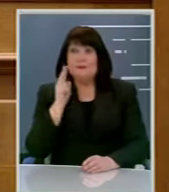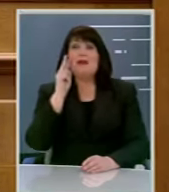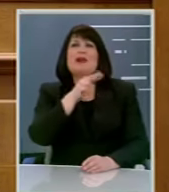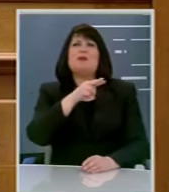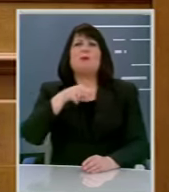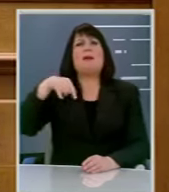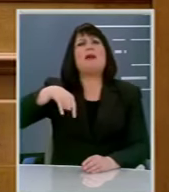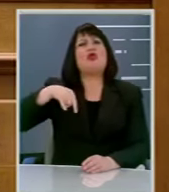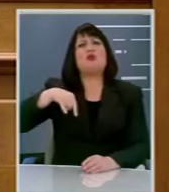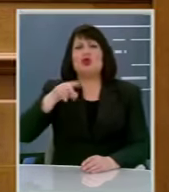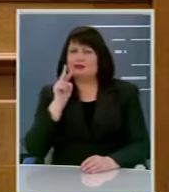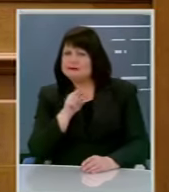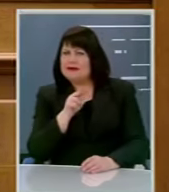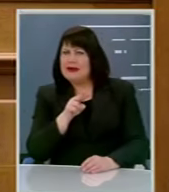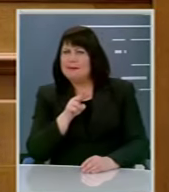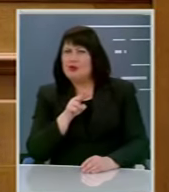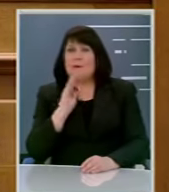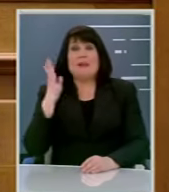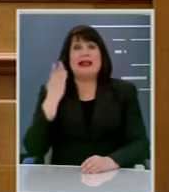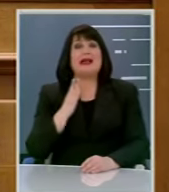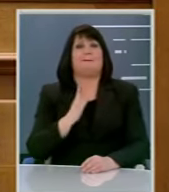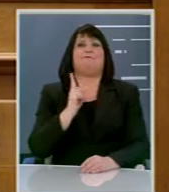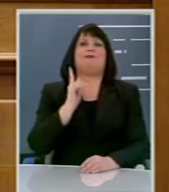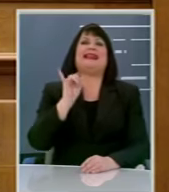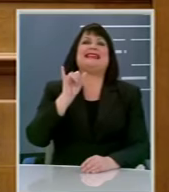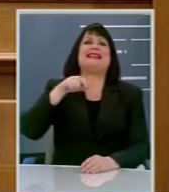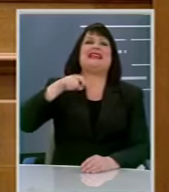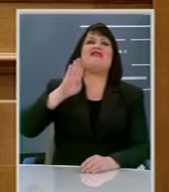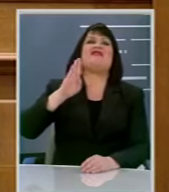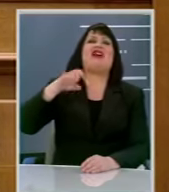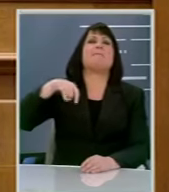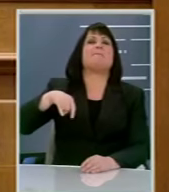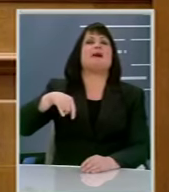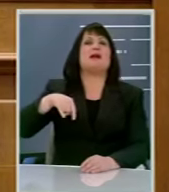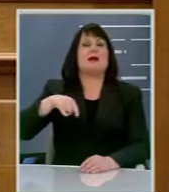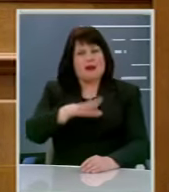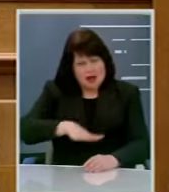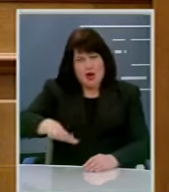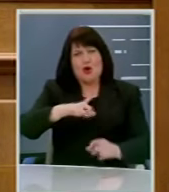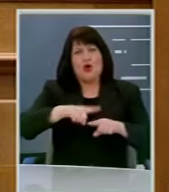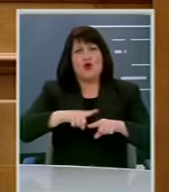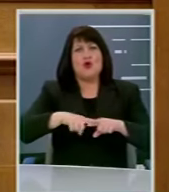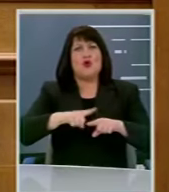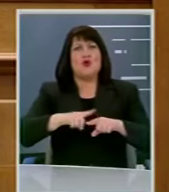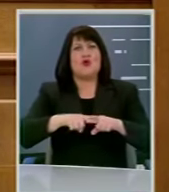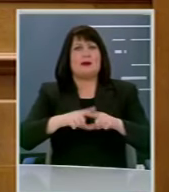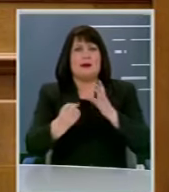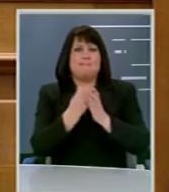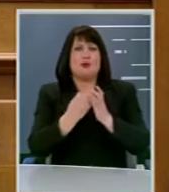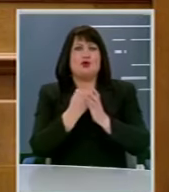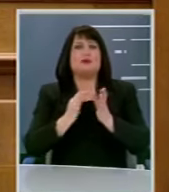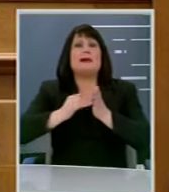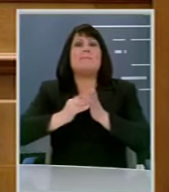Παπαδόπουλο, η ΚΙΔΕΠ, η υπηρεσία εγχωρίων προϊόντων που έδινε σπόρο στο βαβακό παραγωγό μας.